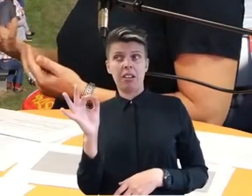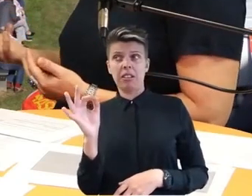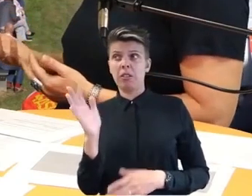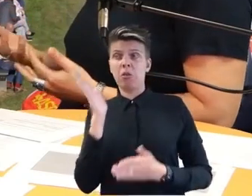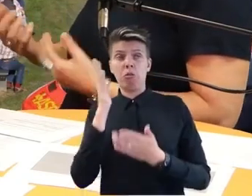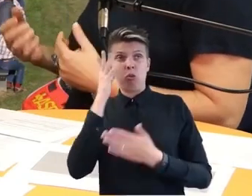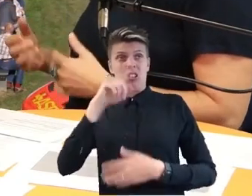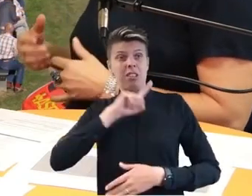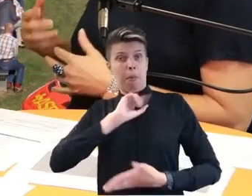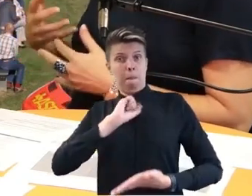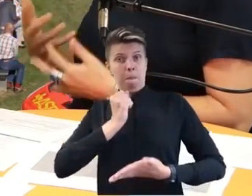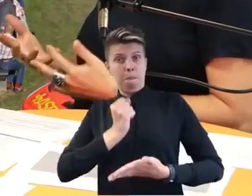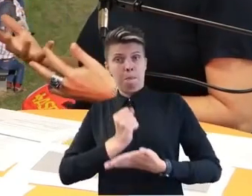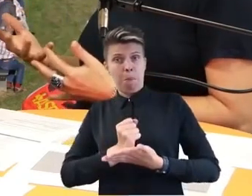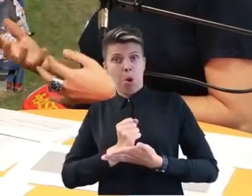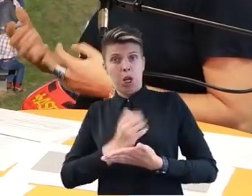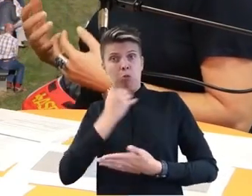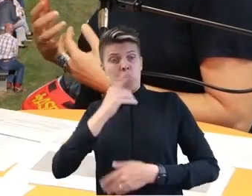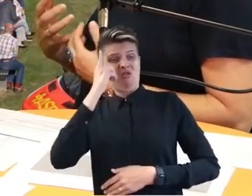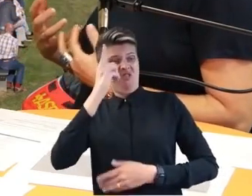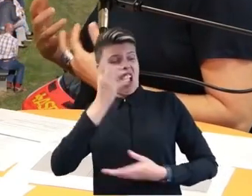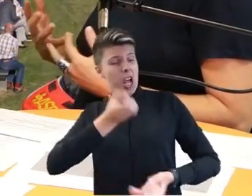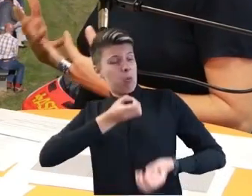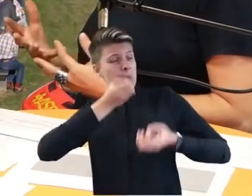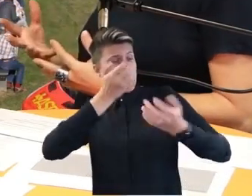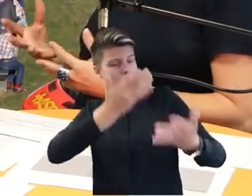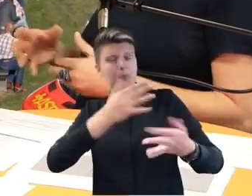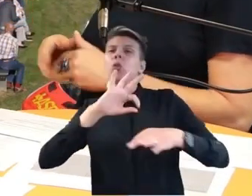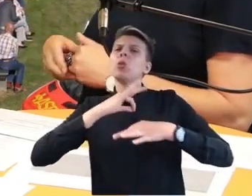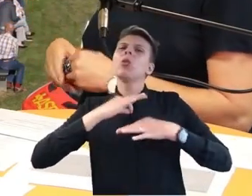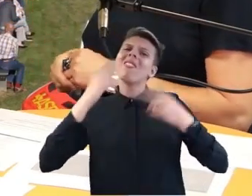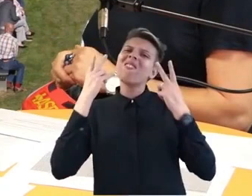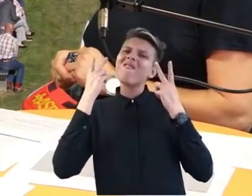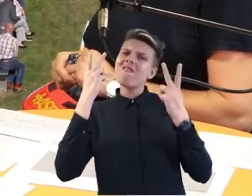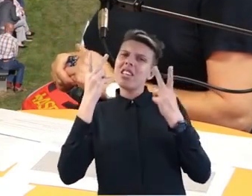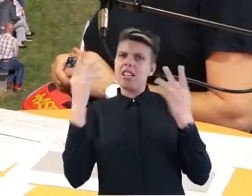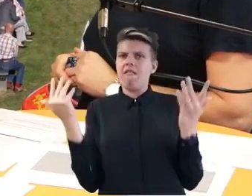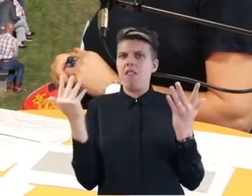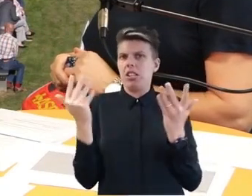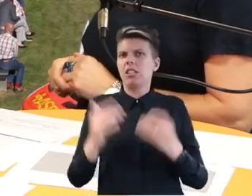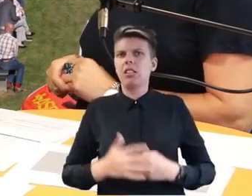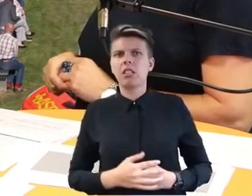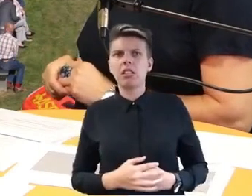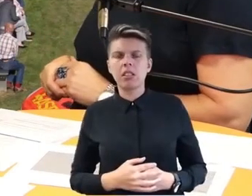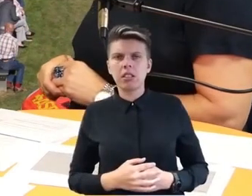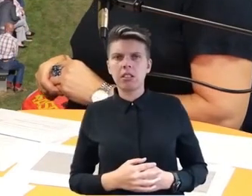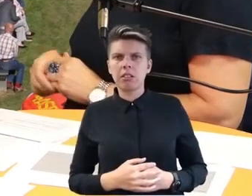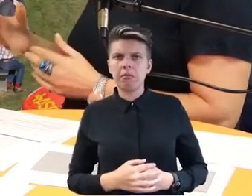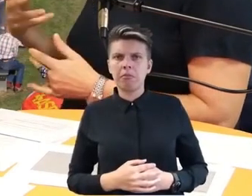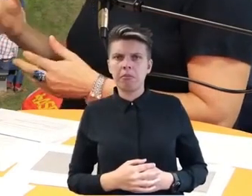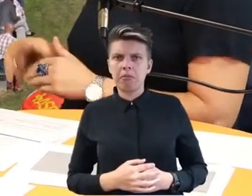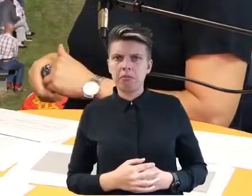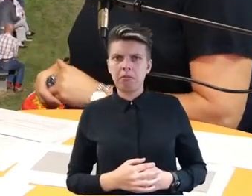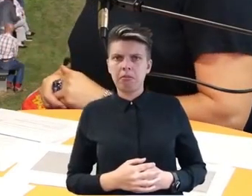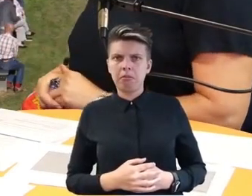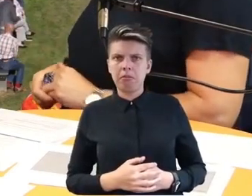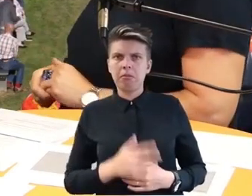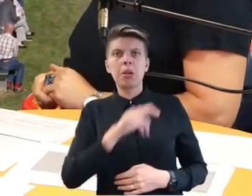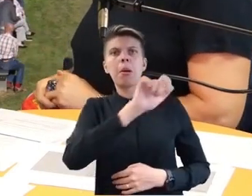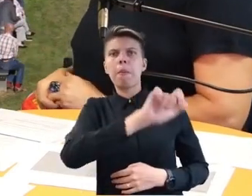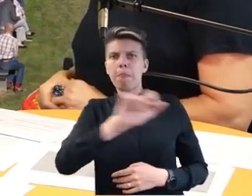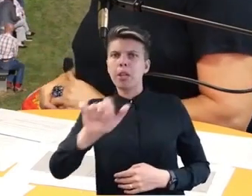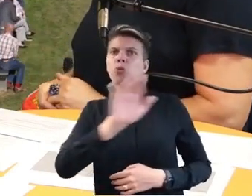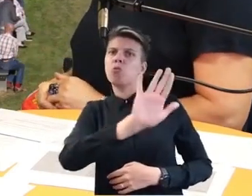formieren sollen daraus ziehen also was sollten die da machen um ebendiese bedarf zu